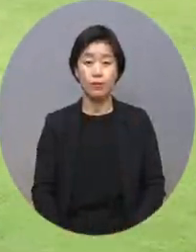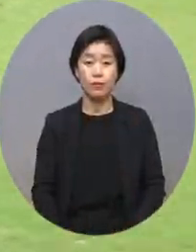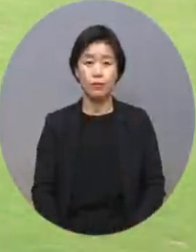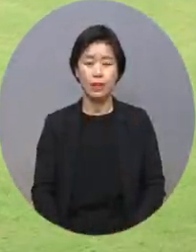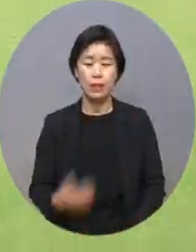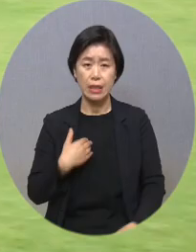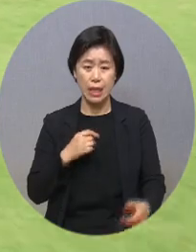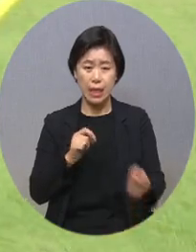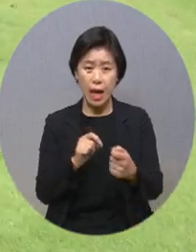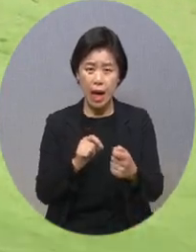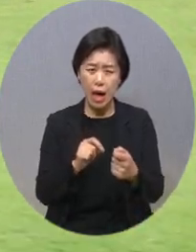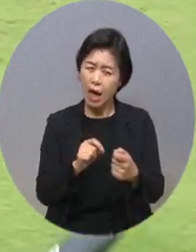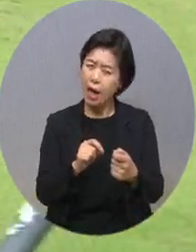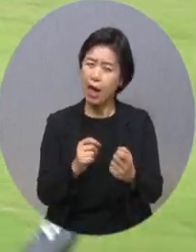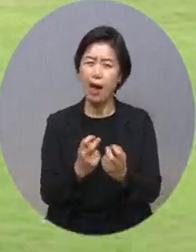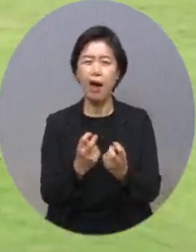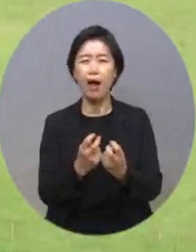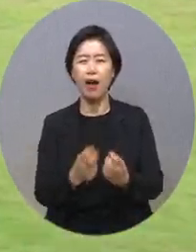못하는 어프로치를 해야 되나?